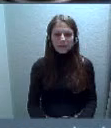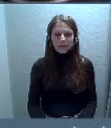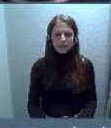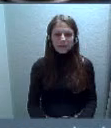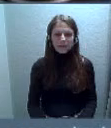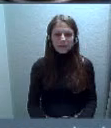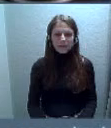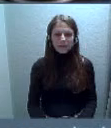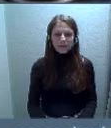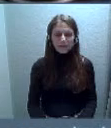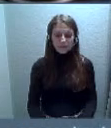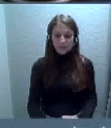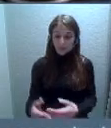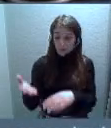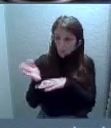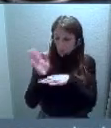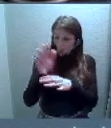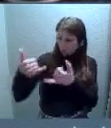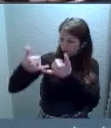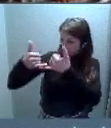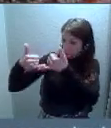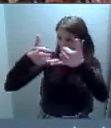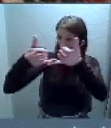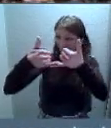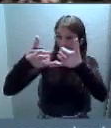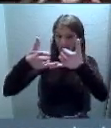Montrez le trophée, montrez votre trophée, mon cher. Voilà.